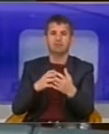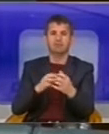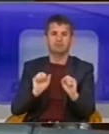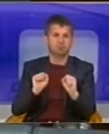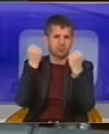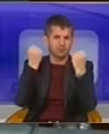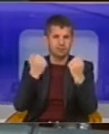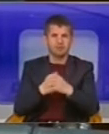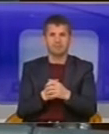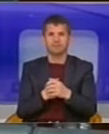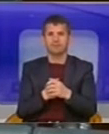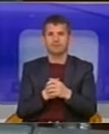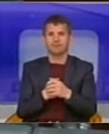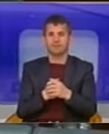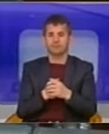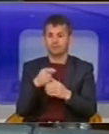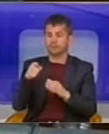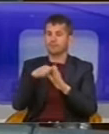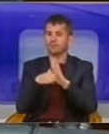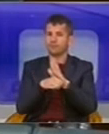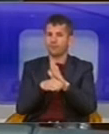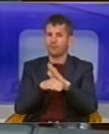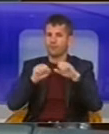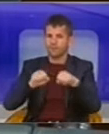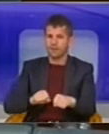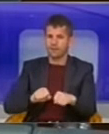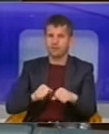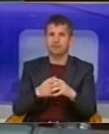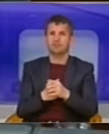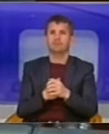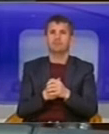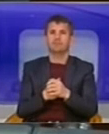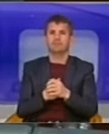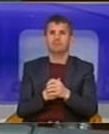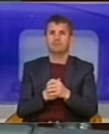Sa i përket programit qeverisës,